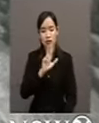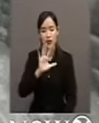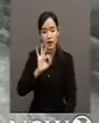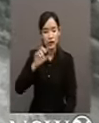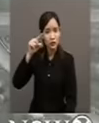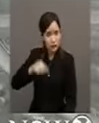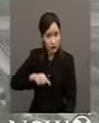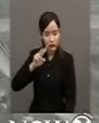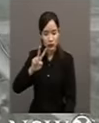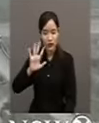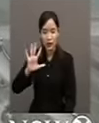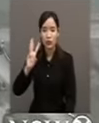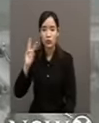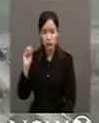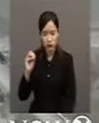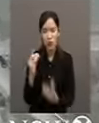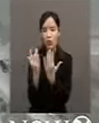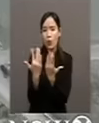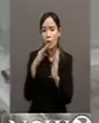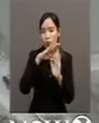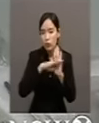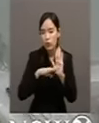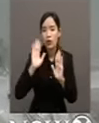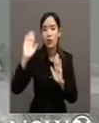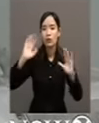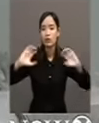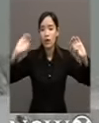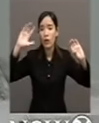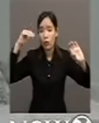2559/2560 ซึ่งคงต้องรอนโยบายจากทางรัฐบาลก่อนขณะนี้กร